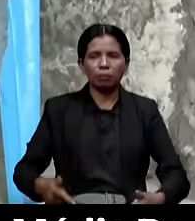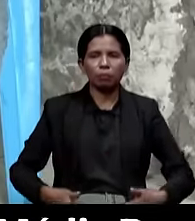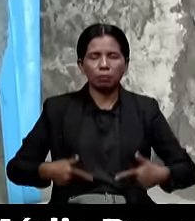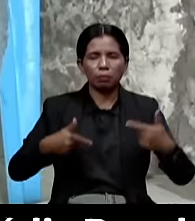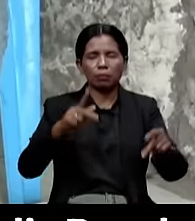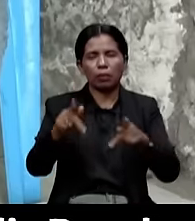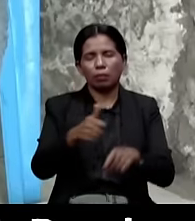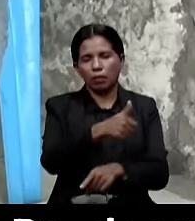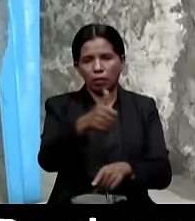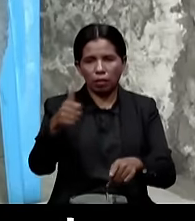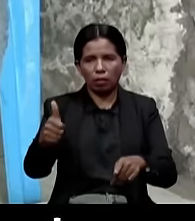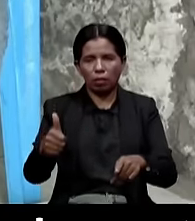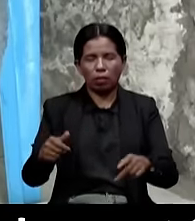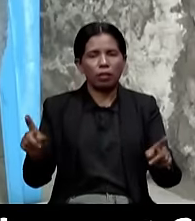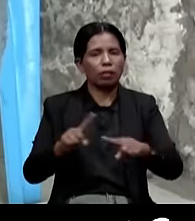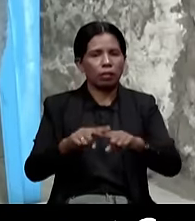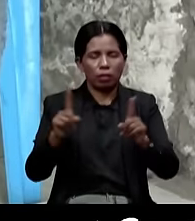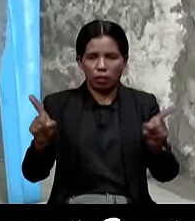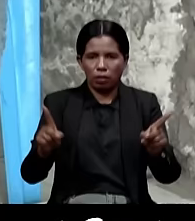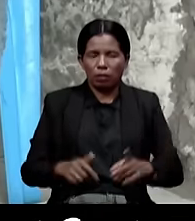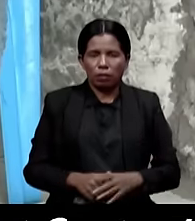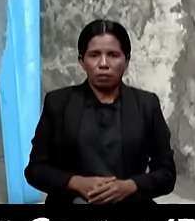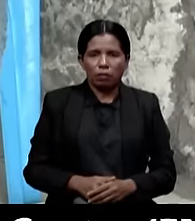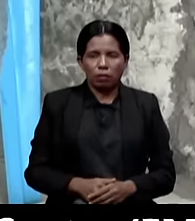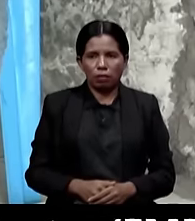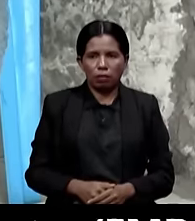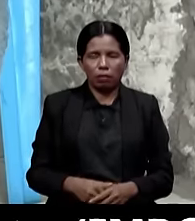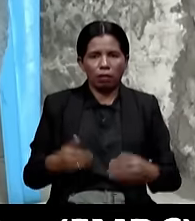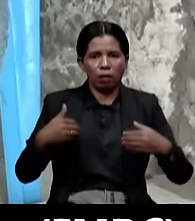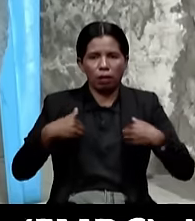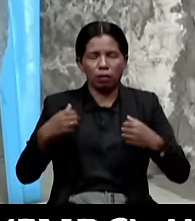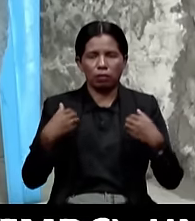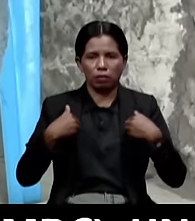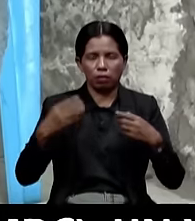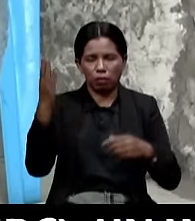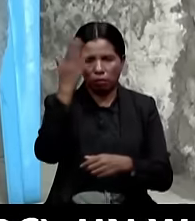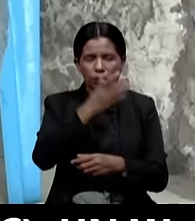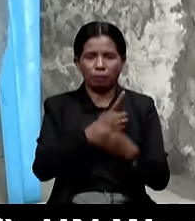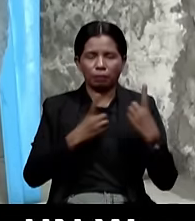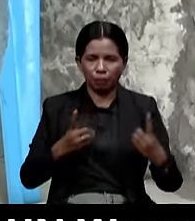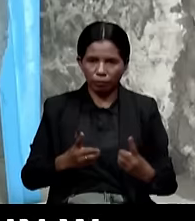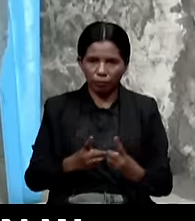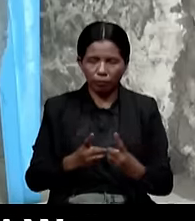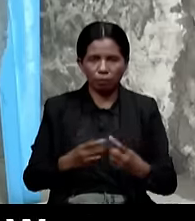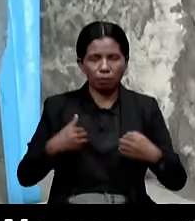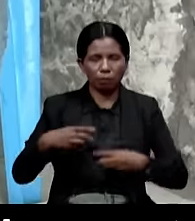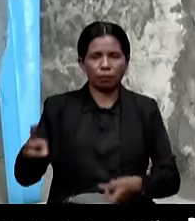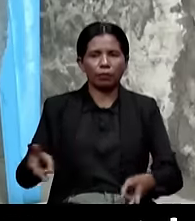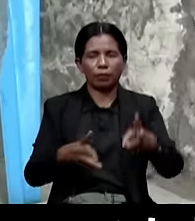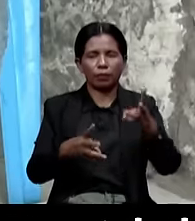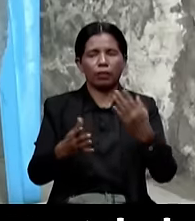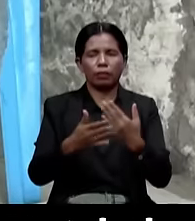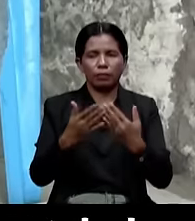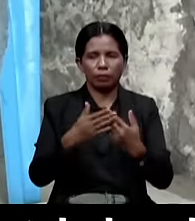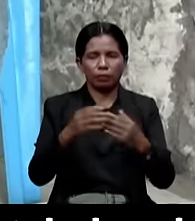uma ideia de gnian lahanesan balun hafutar hodoming na resin no iha dalan nebe fácil